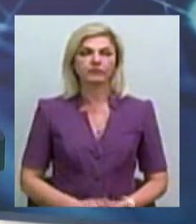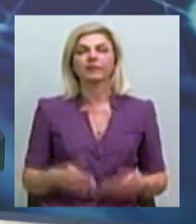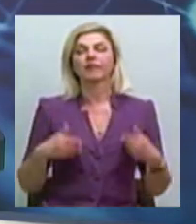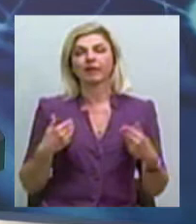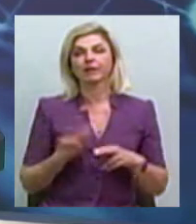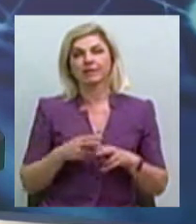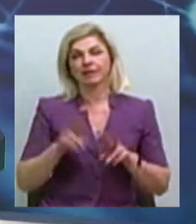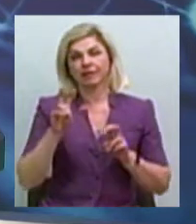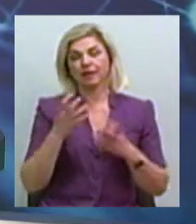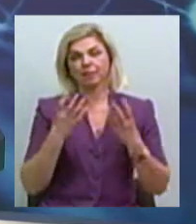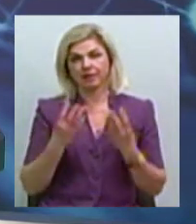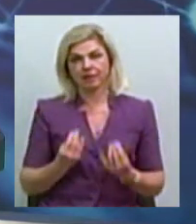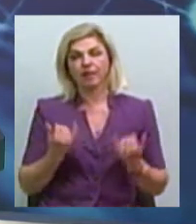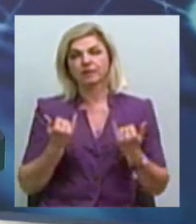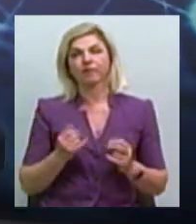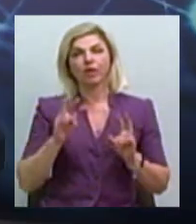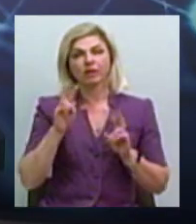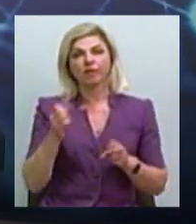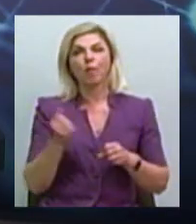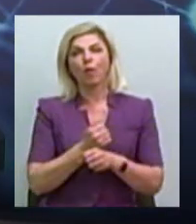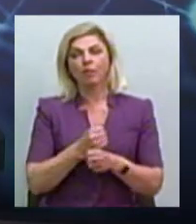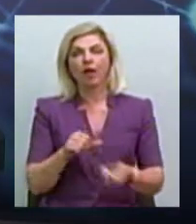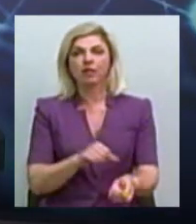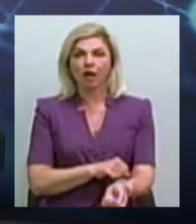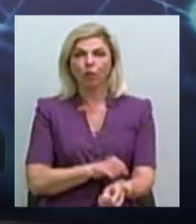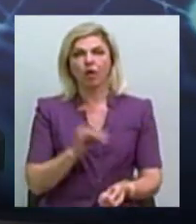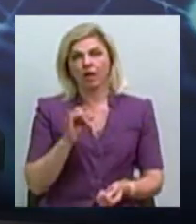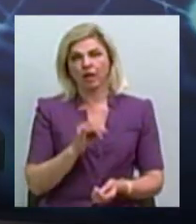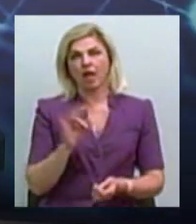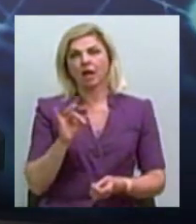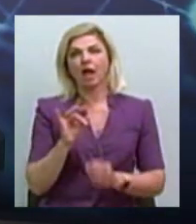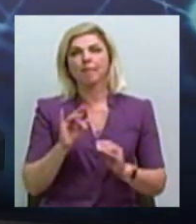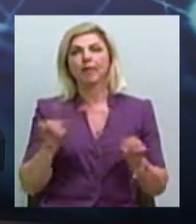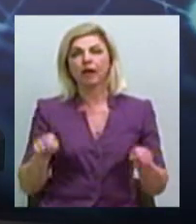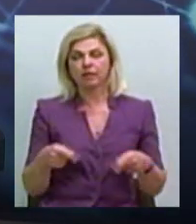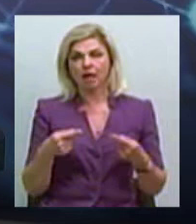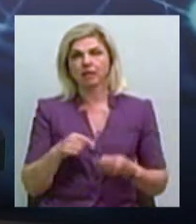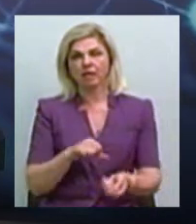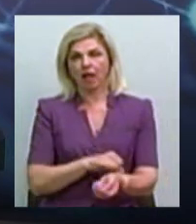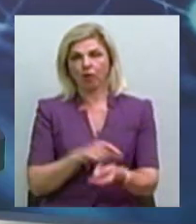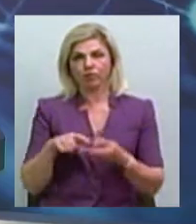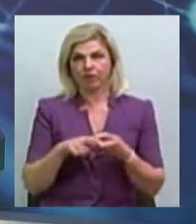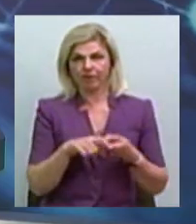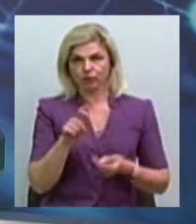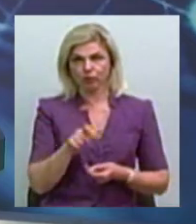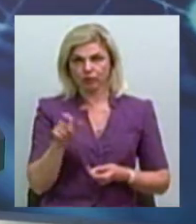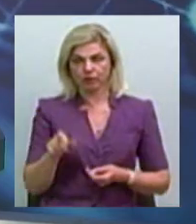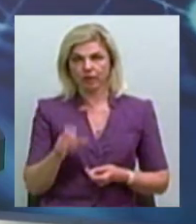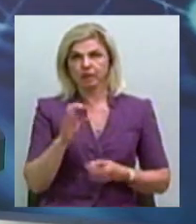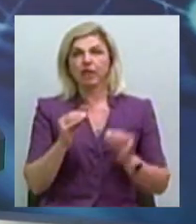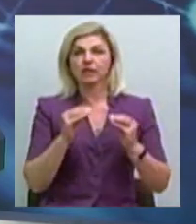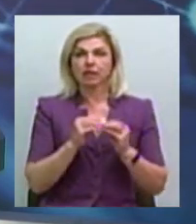Вітаю, це тема дня, а тема нашого ефіру – боротьба з наркотиками та реабілітація наркозалежних. З 10